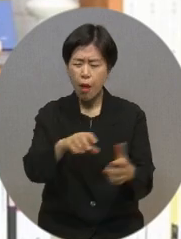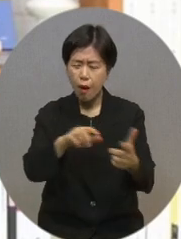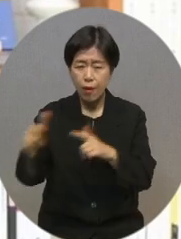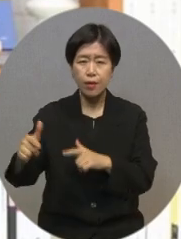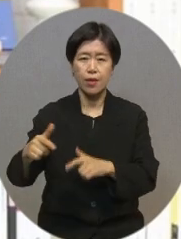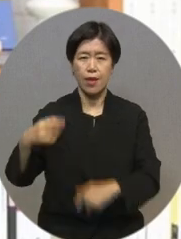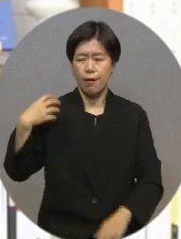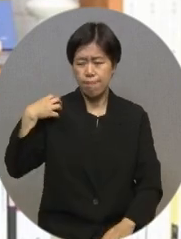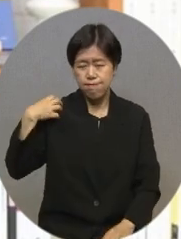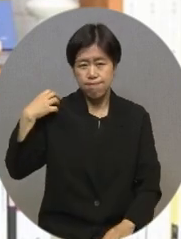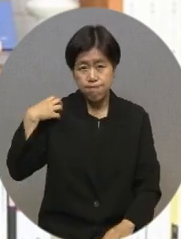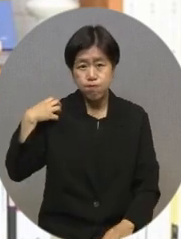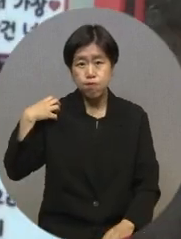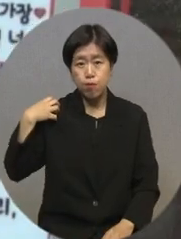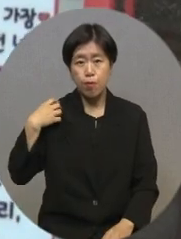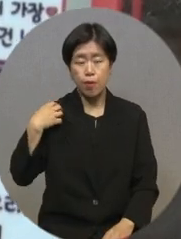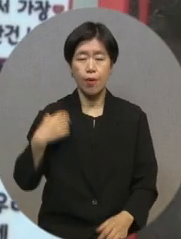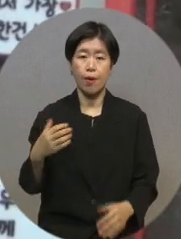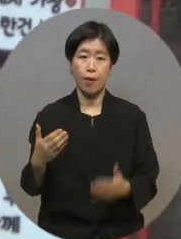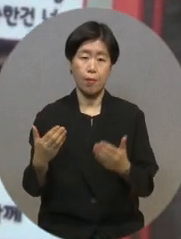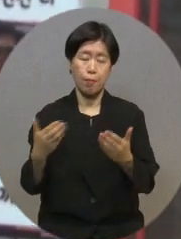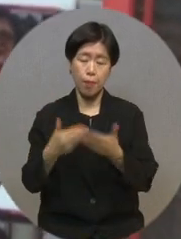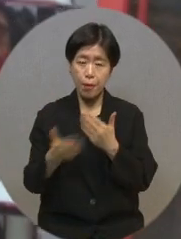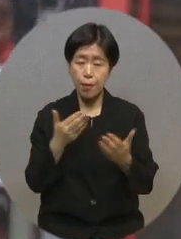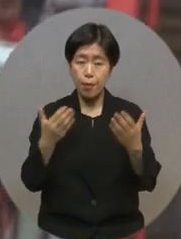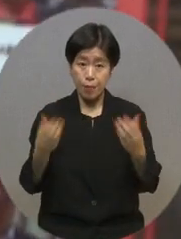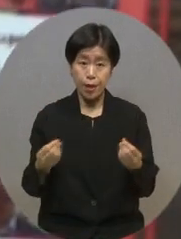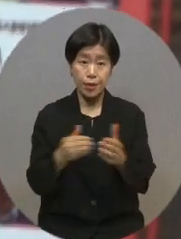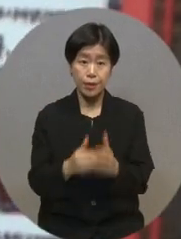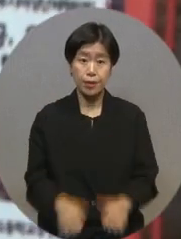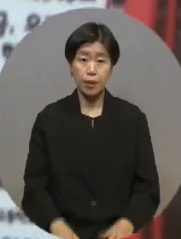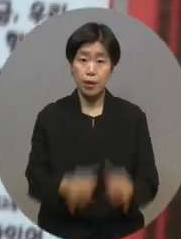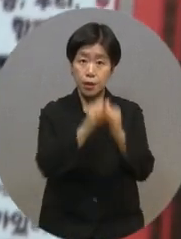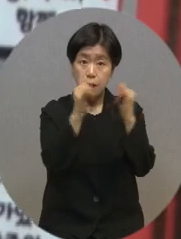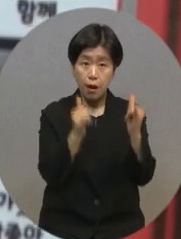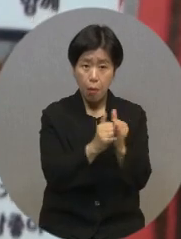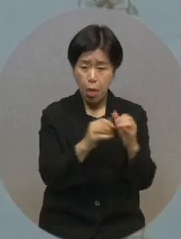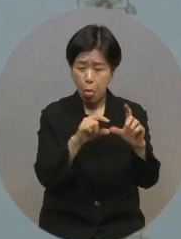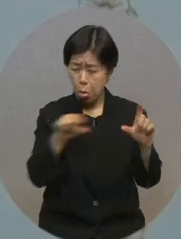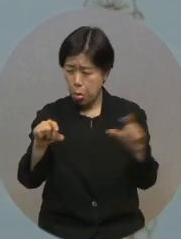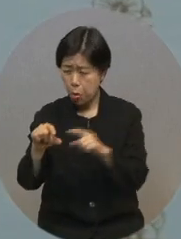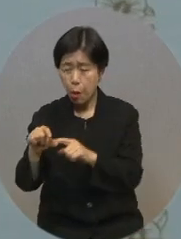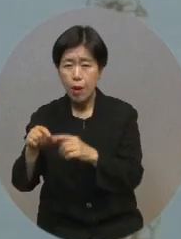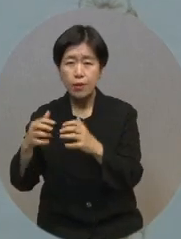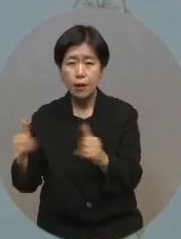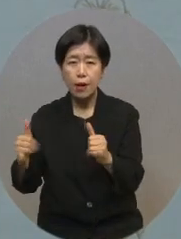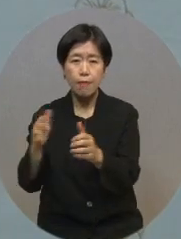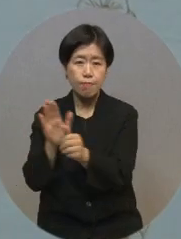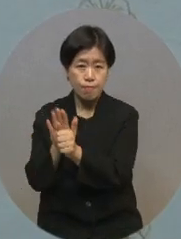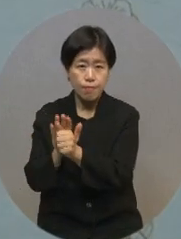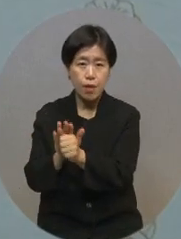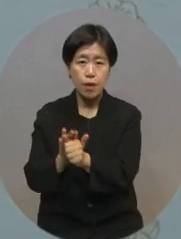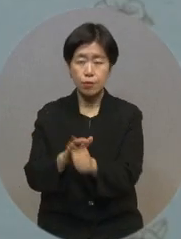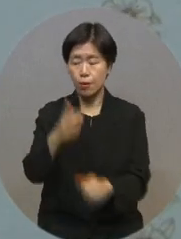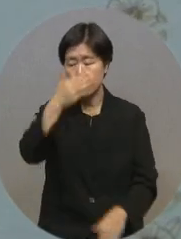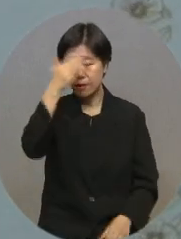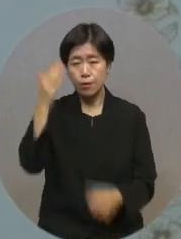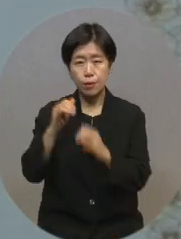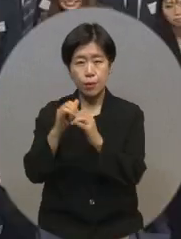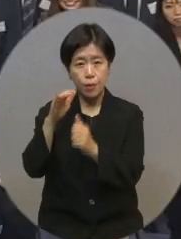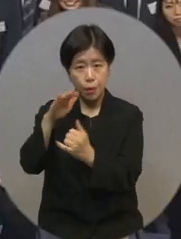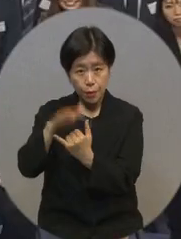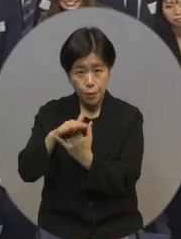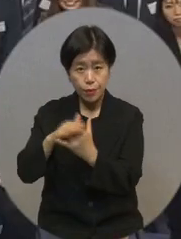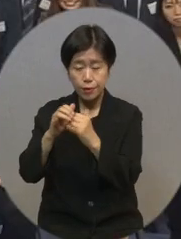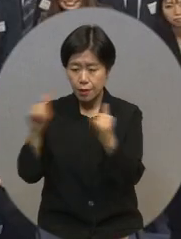회장으로 소외계층 법률 자문, 사회적 약자 보호, 청소년 범죄 예방과 보호 및 지역 주민 법률 서비스